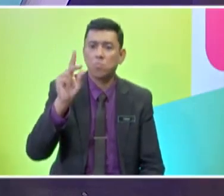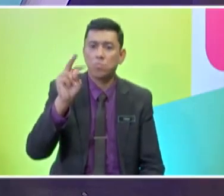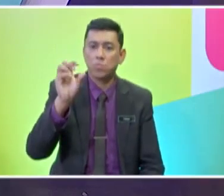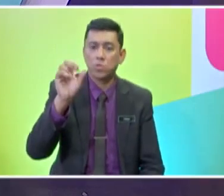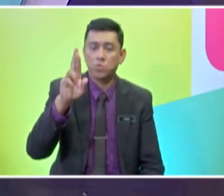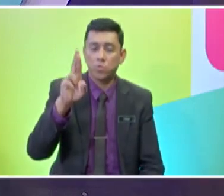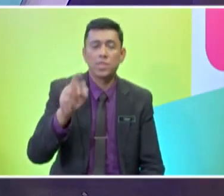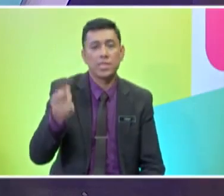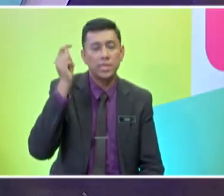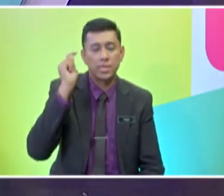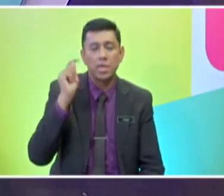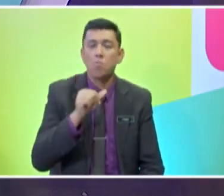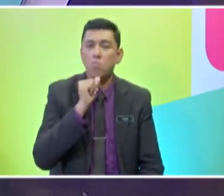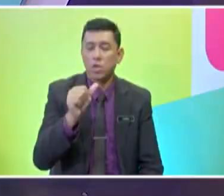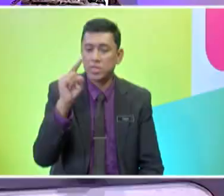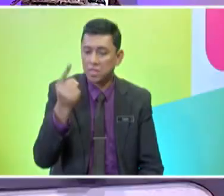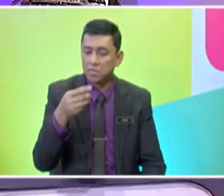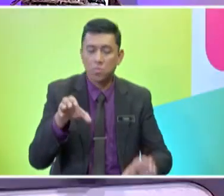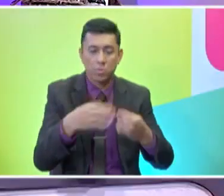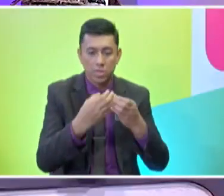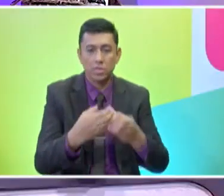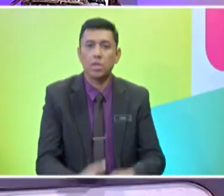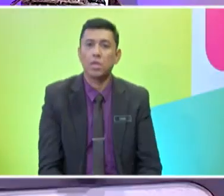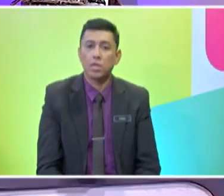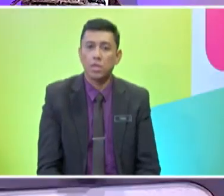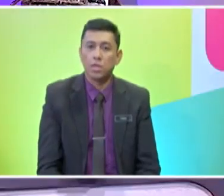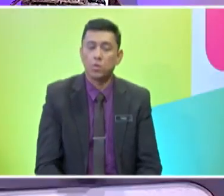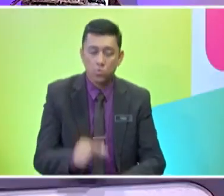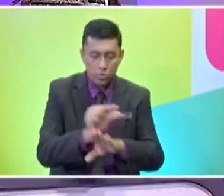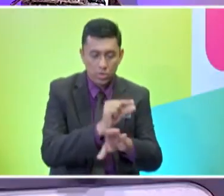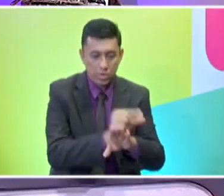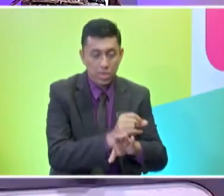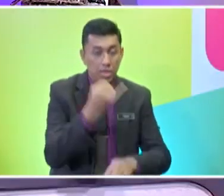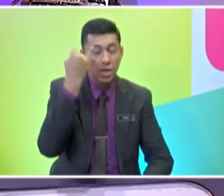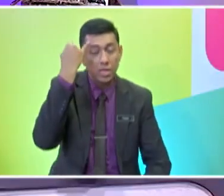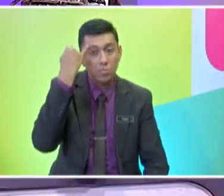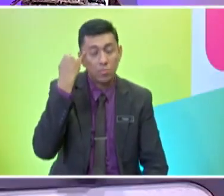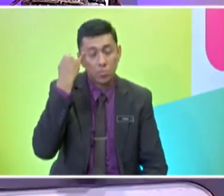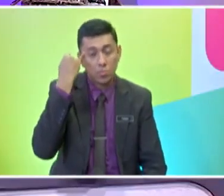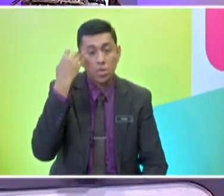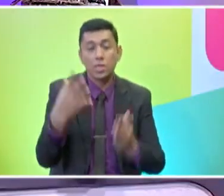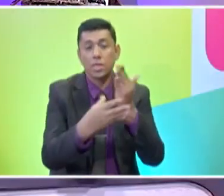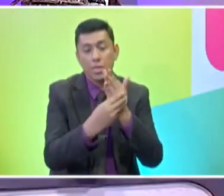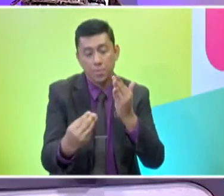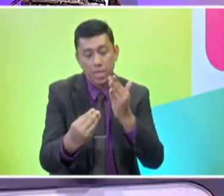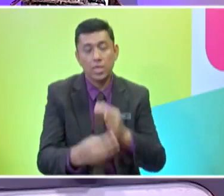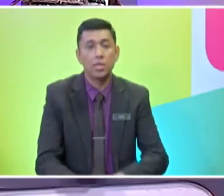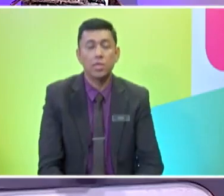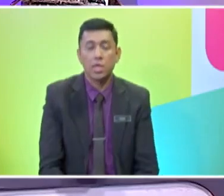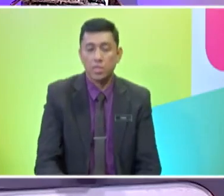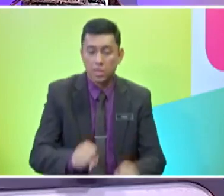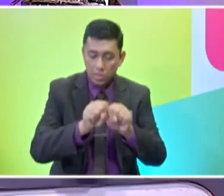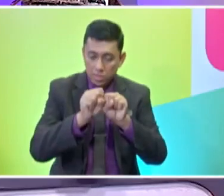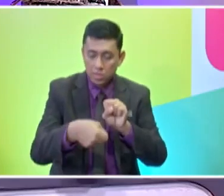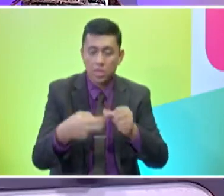karya khusus matematika tapi kita mengaplikasikan ilmu mengafiliasikan kemahiran daripada unsur-unsur tertentu Supaya